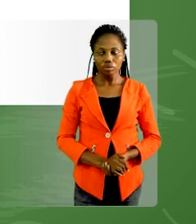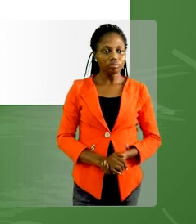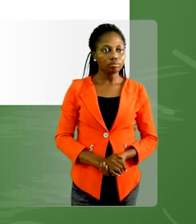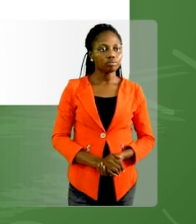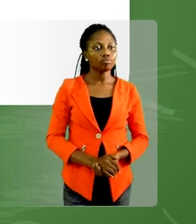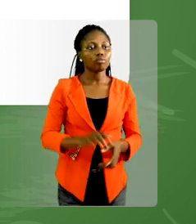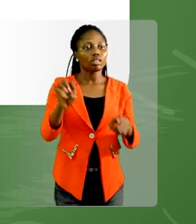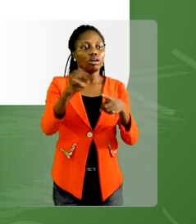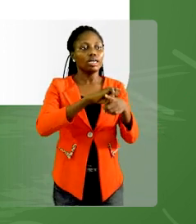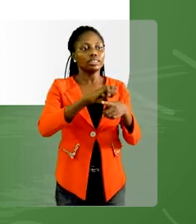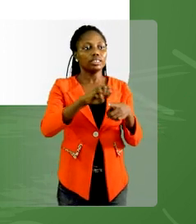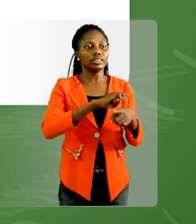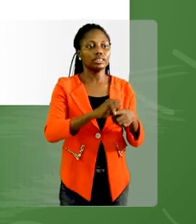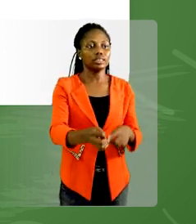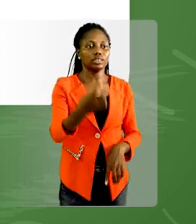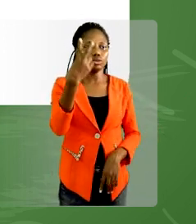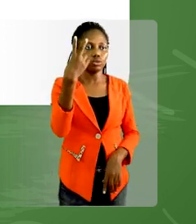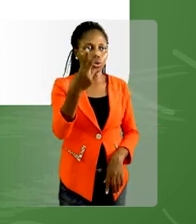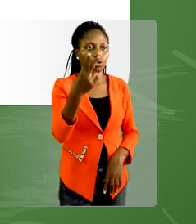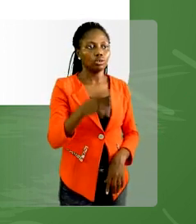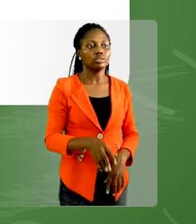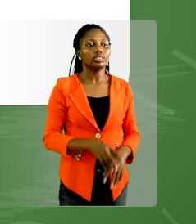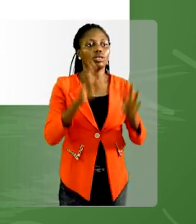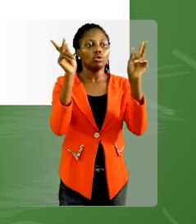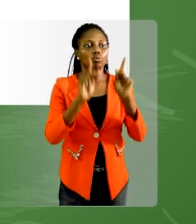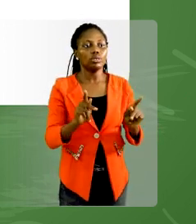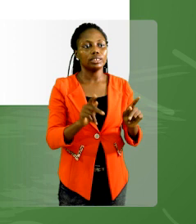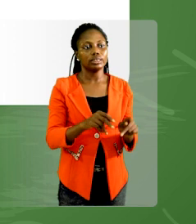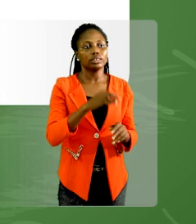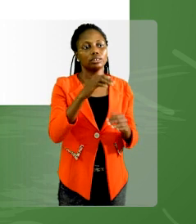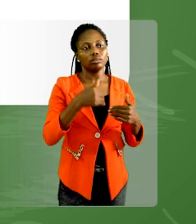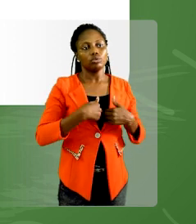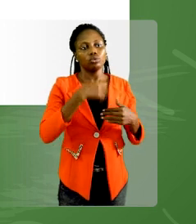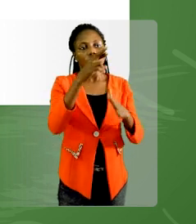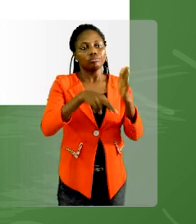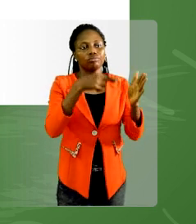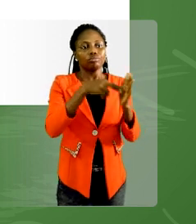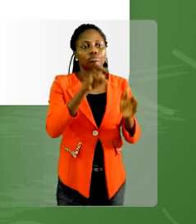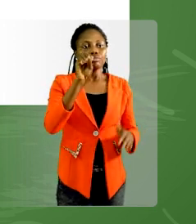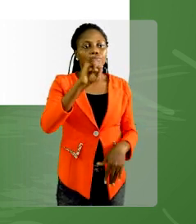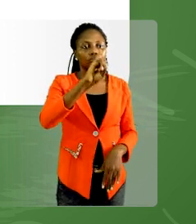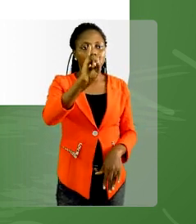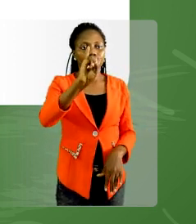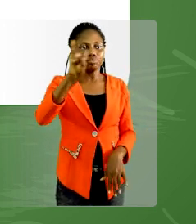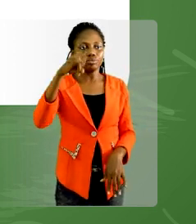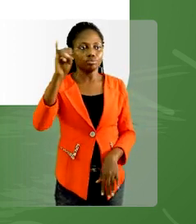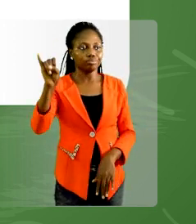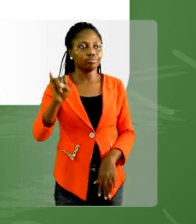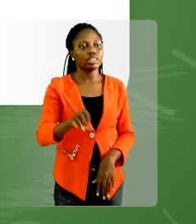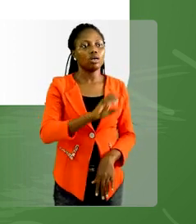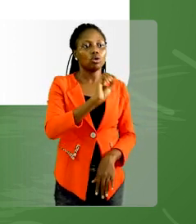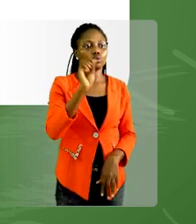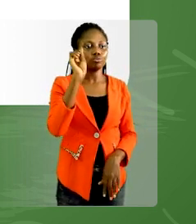Exercice 2, le plan est muni d'un repère OIJ. On donne les points A de